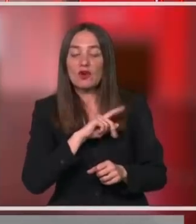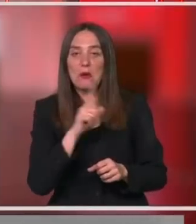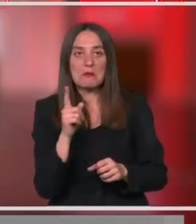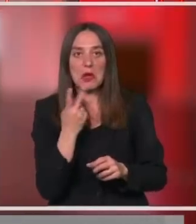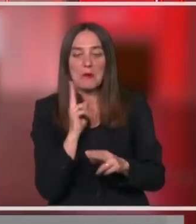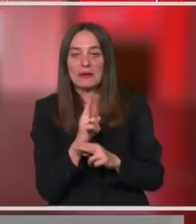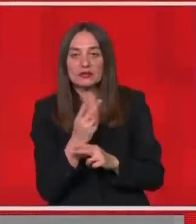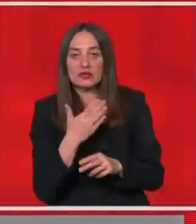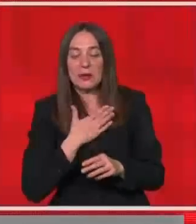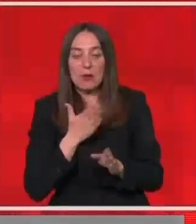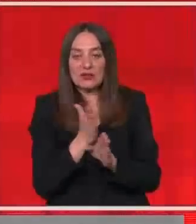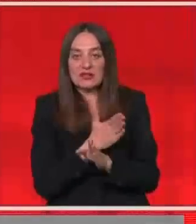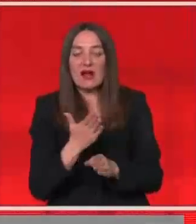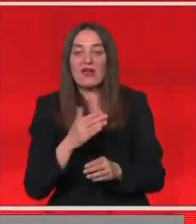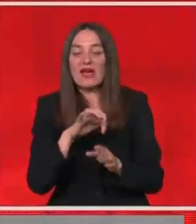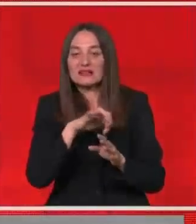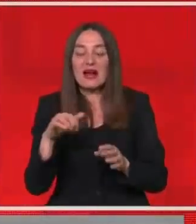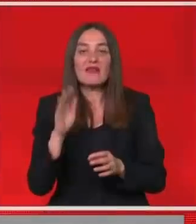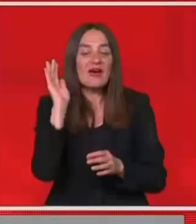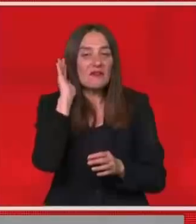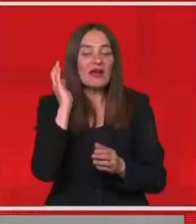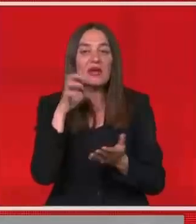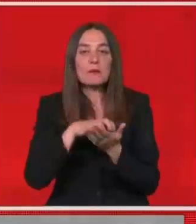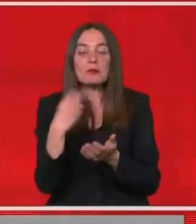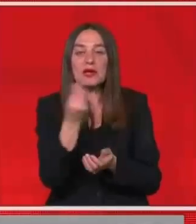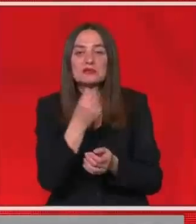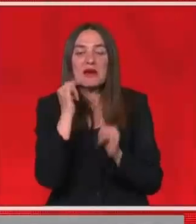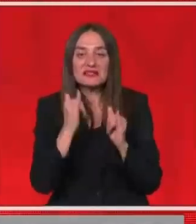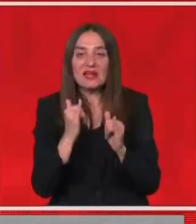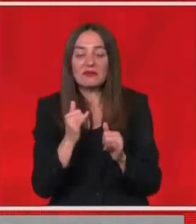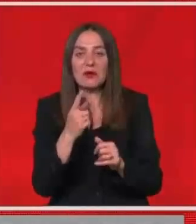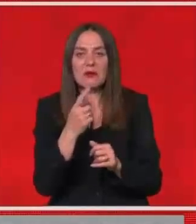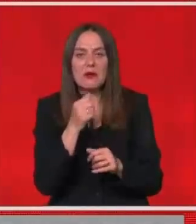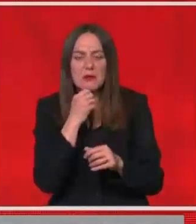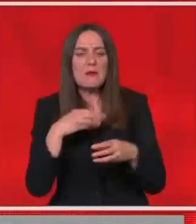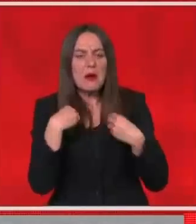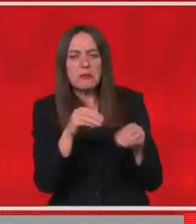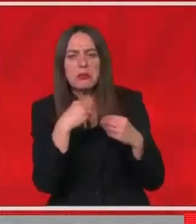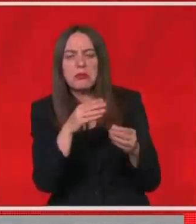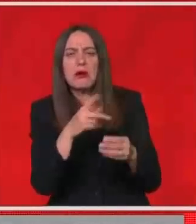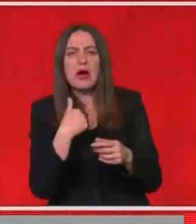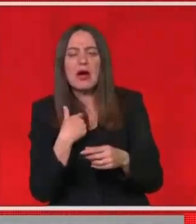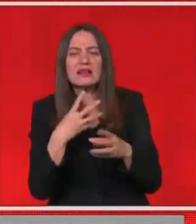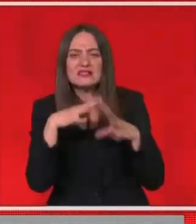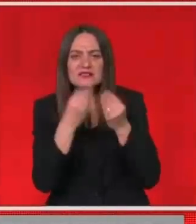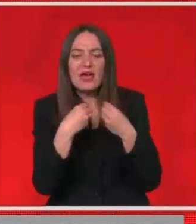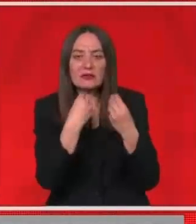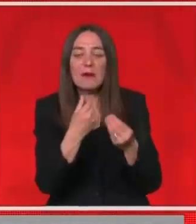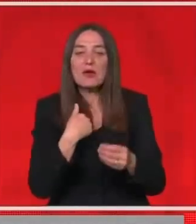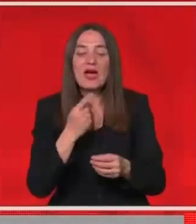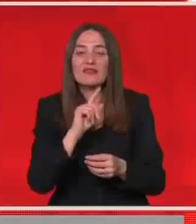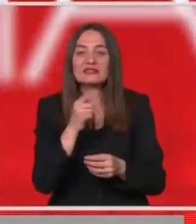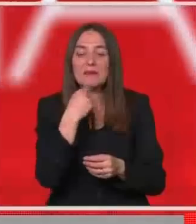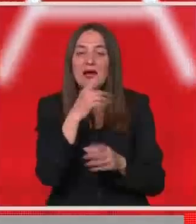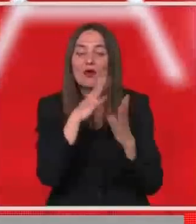neoprezno sa moje strane, sa strane Vlade Republike Srbije, da sada ispucamo prvo ceo arsenal oružja koje imamo. Ja nisam rekao da smo